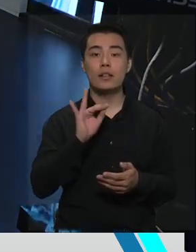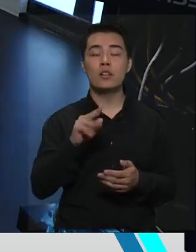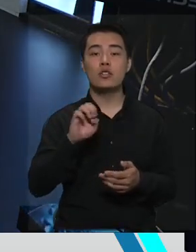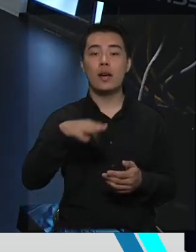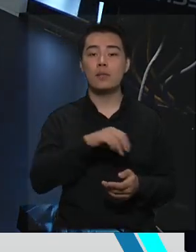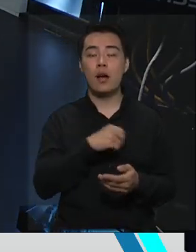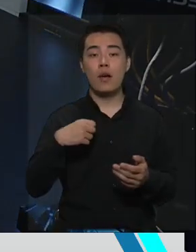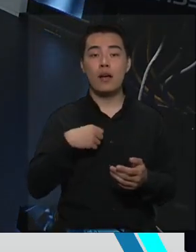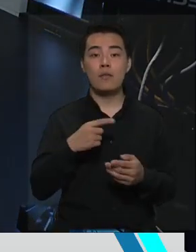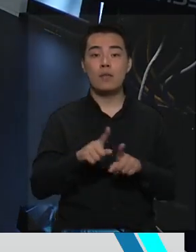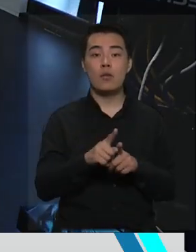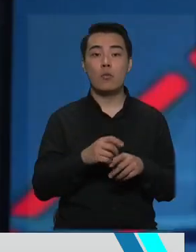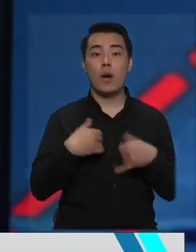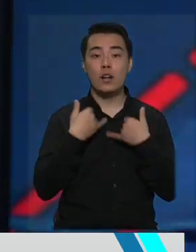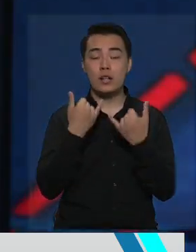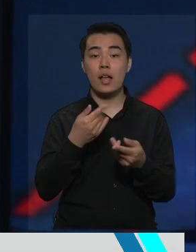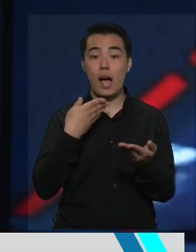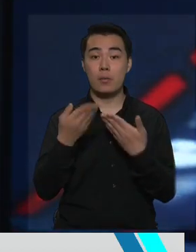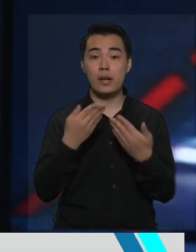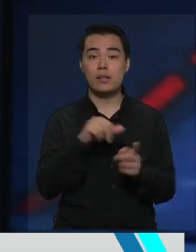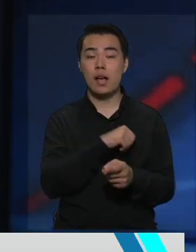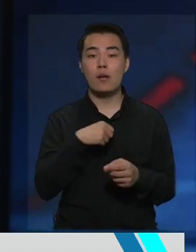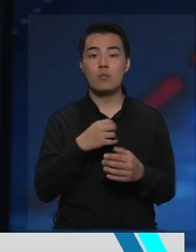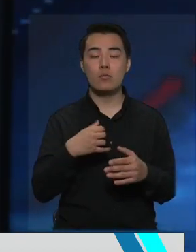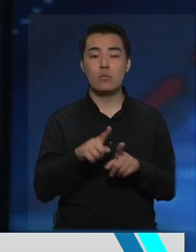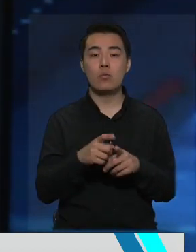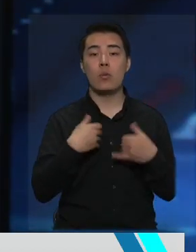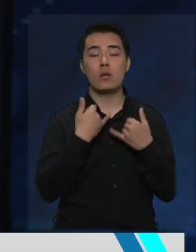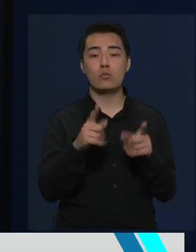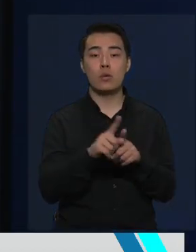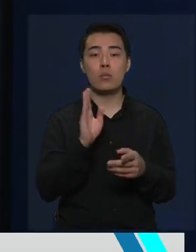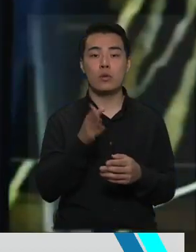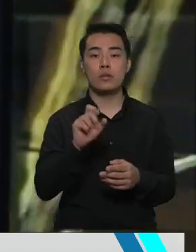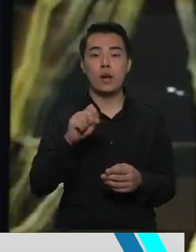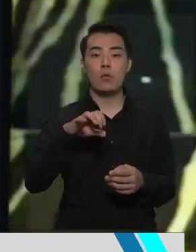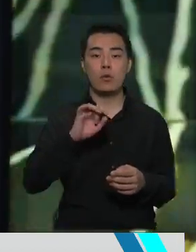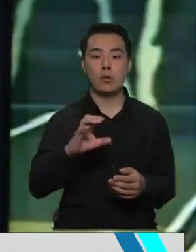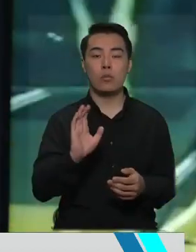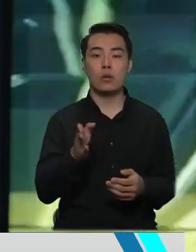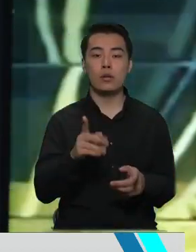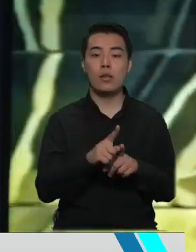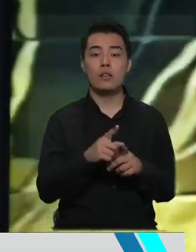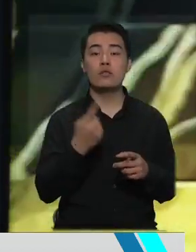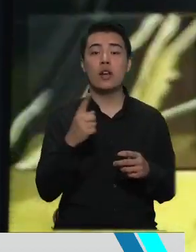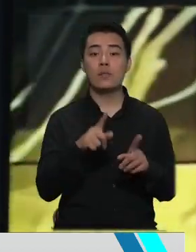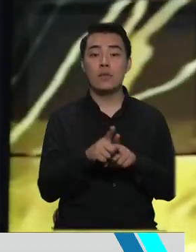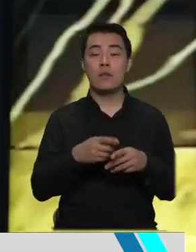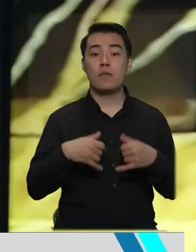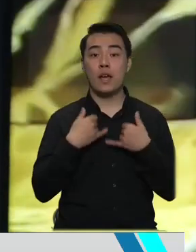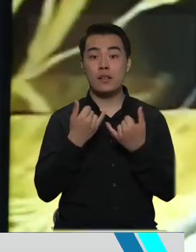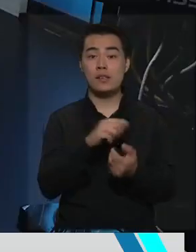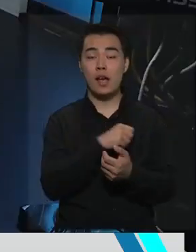вежливый ответ чем приятнее и уважительный запрос тем вежливе тем круче получается